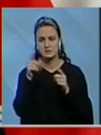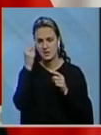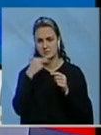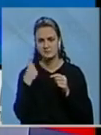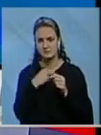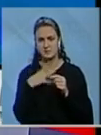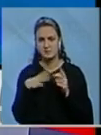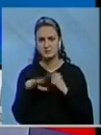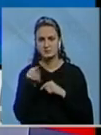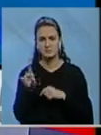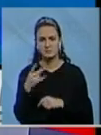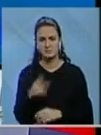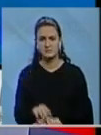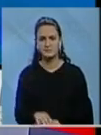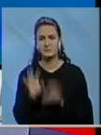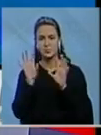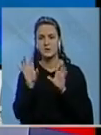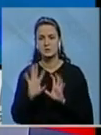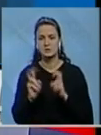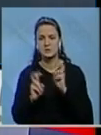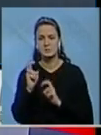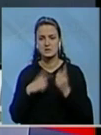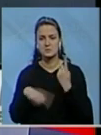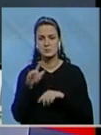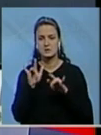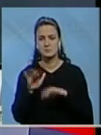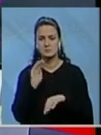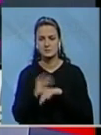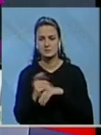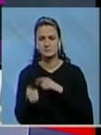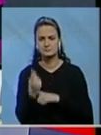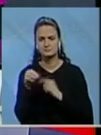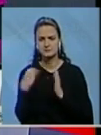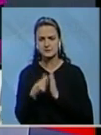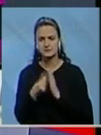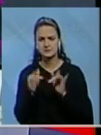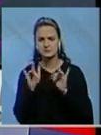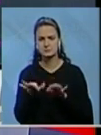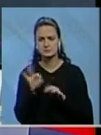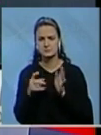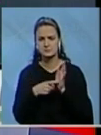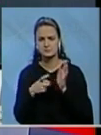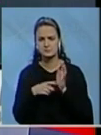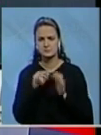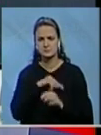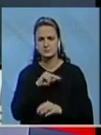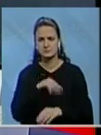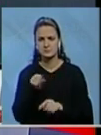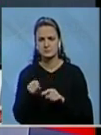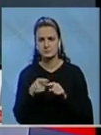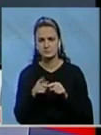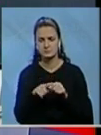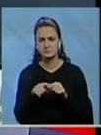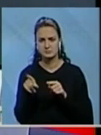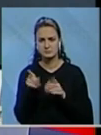ეკლესიისკენ. უკანონო სამეწარმეო საქმიანობის ფაქტი გამოავლინა ფინანსის სამინისტროს საგამოძიებო სამსახურმა. გატარებული